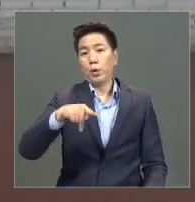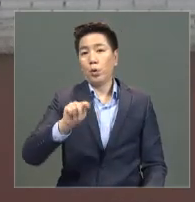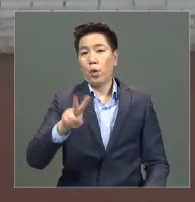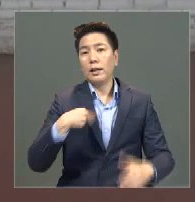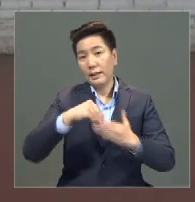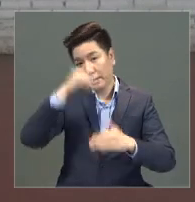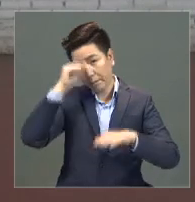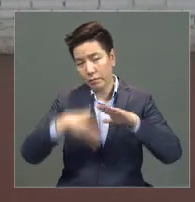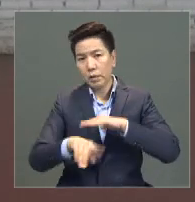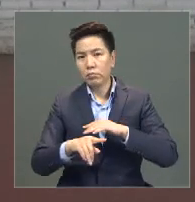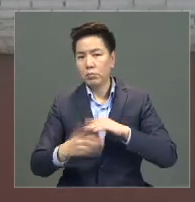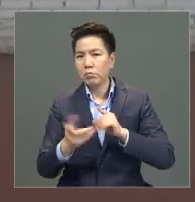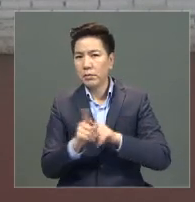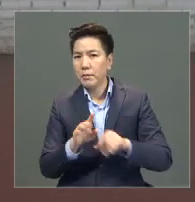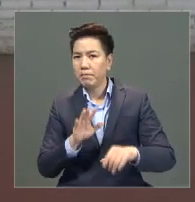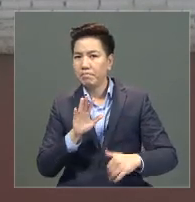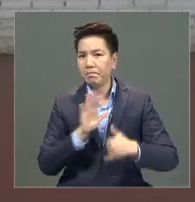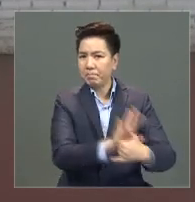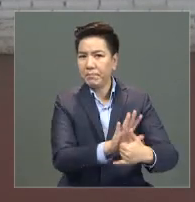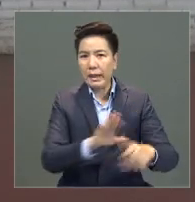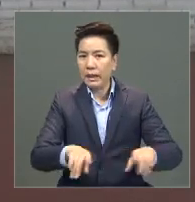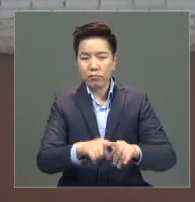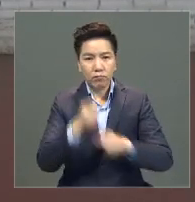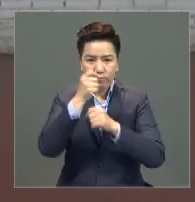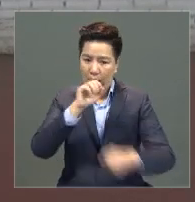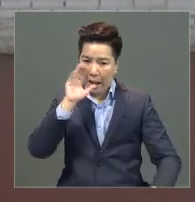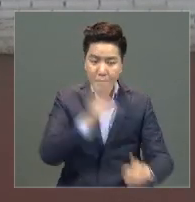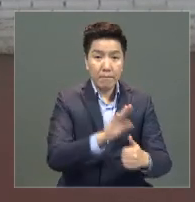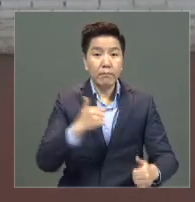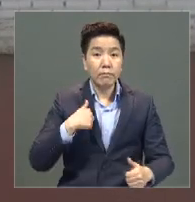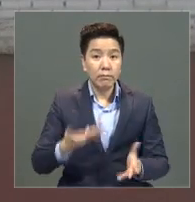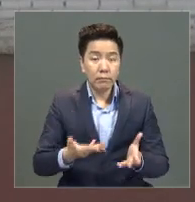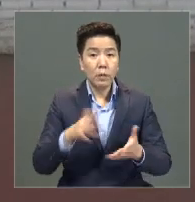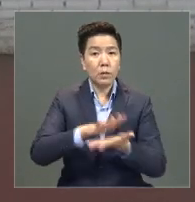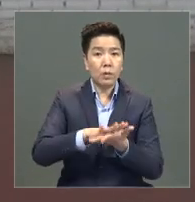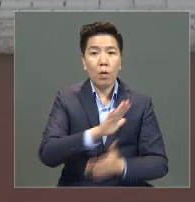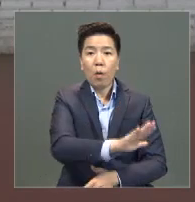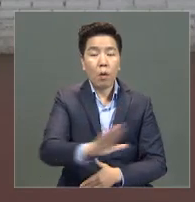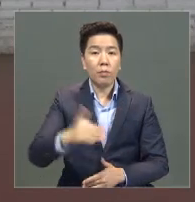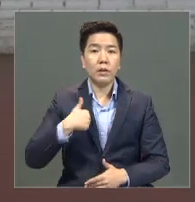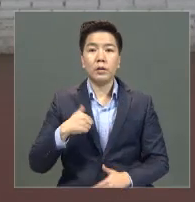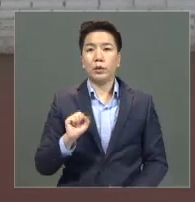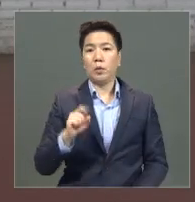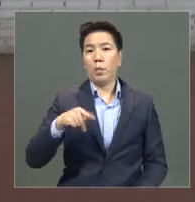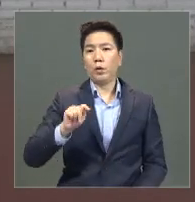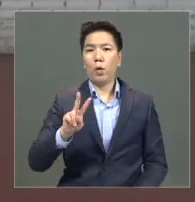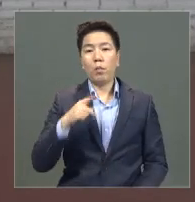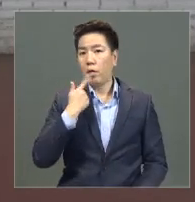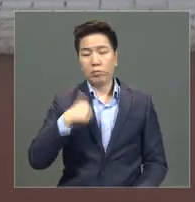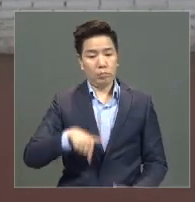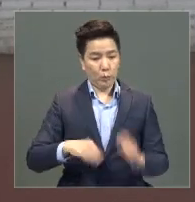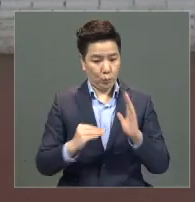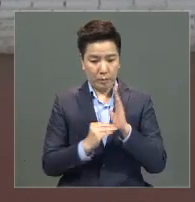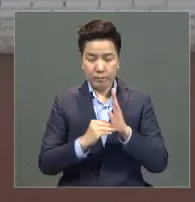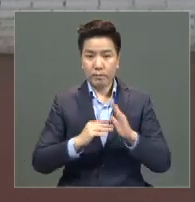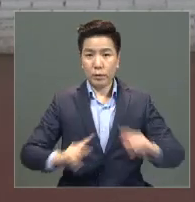ที่จะไปปิดกั้นสิทธิเสรีภาพของนักเรียนที่ในโรงเรียนใหม่ซึ่งสพฐก็ยืนยันนะครับว่าจะไม่